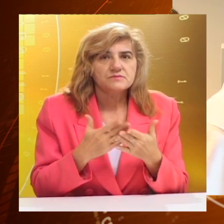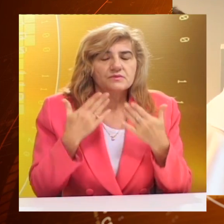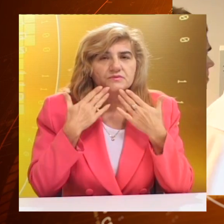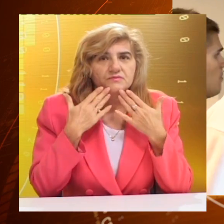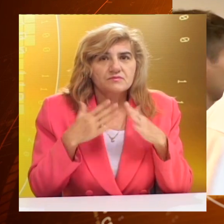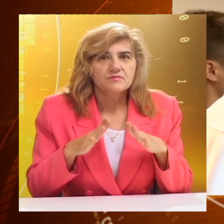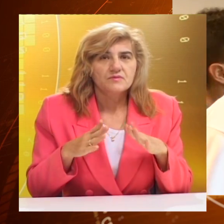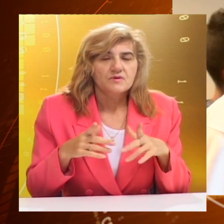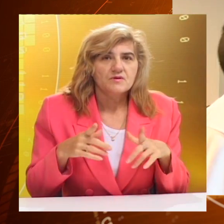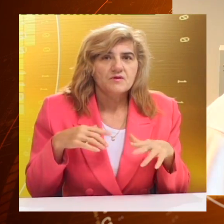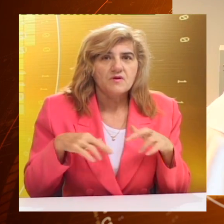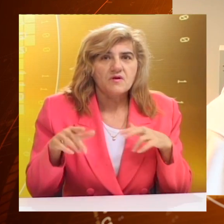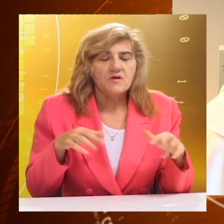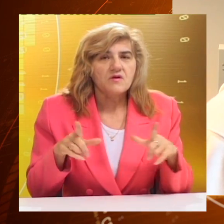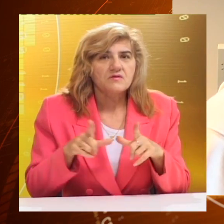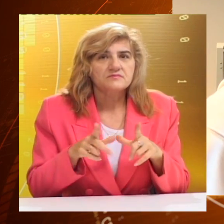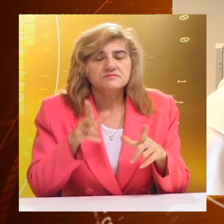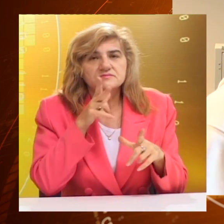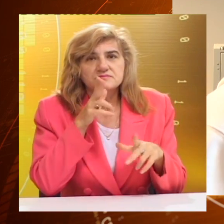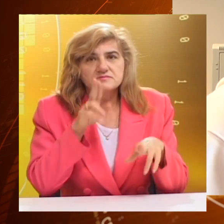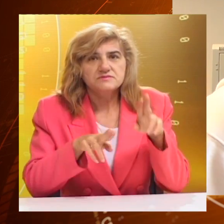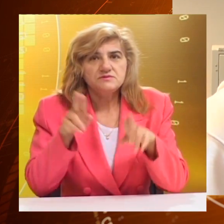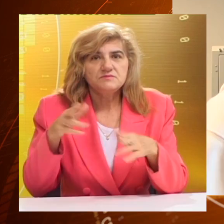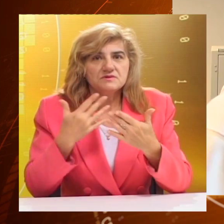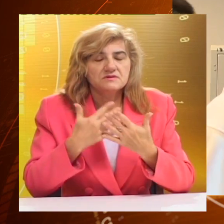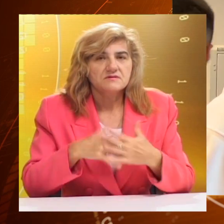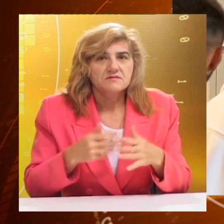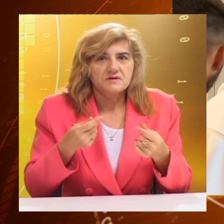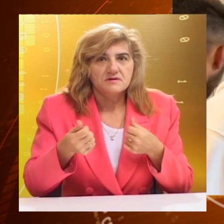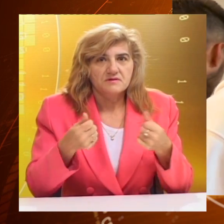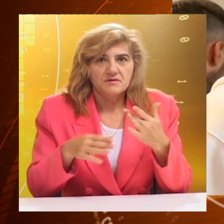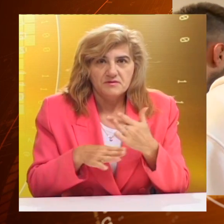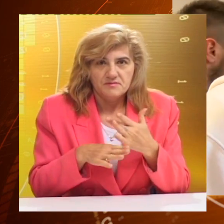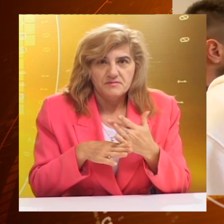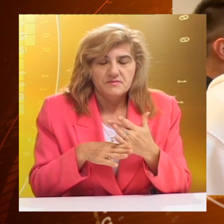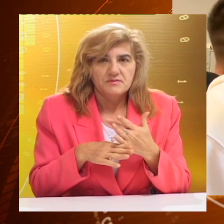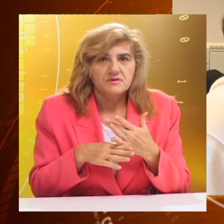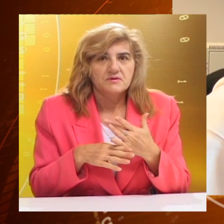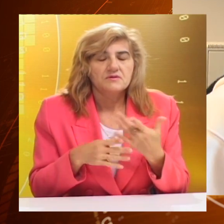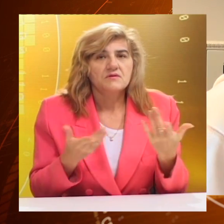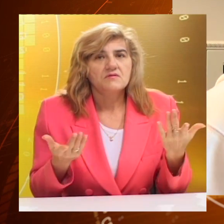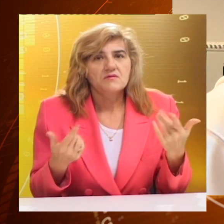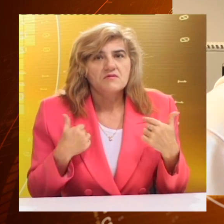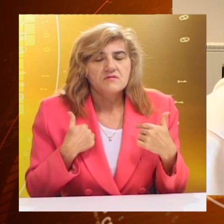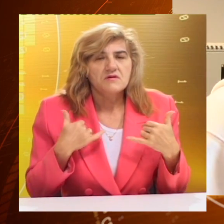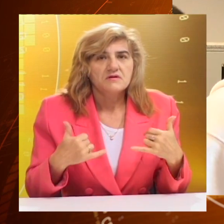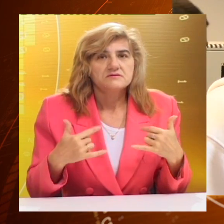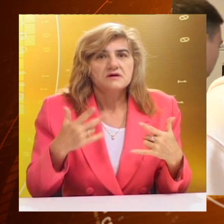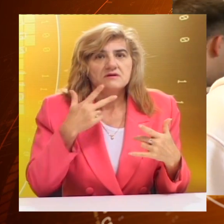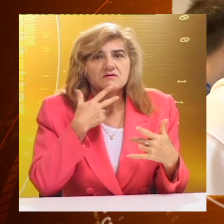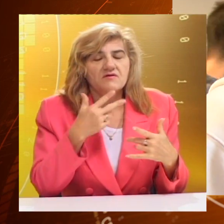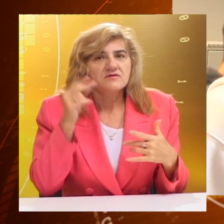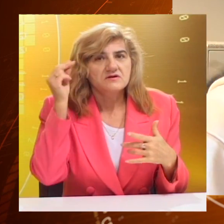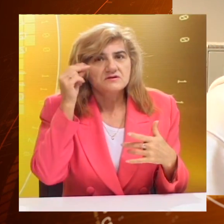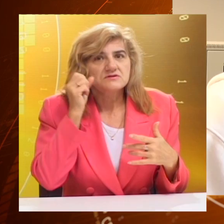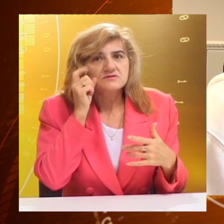prvo da idem na one stipendije kod nekih određenih firmi, kod nas je to u Novom Sadu imaju mogućnosti, pa